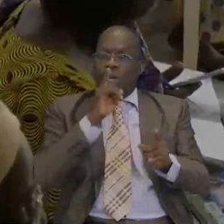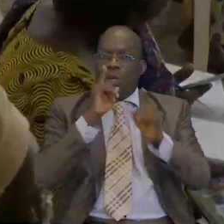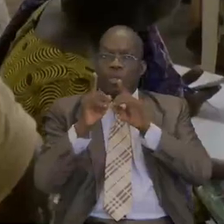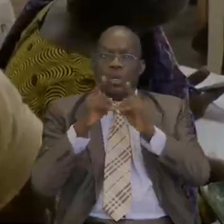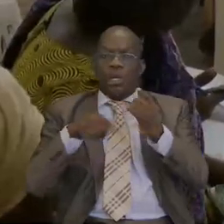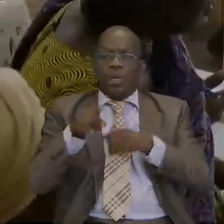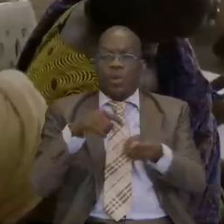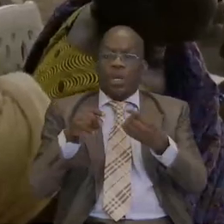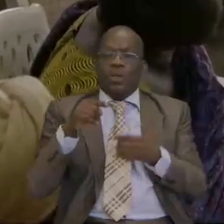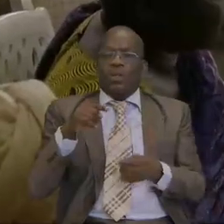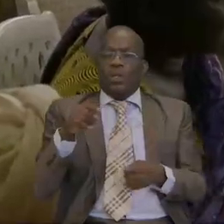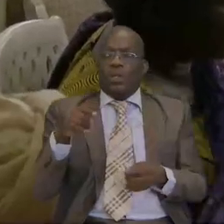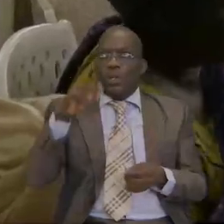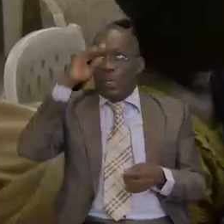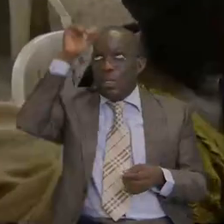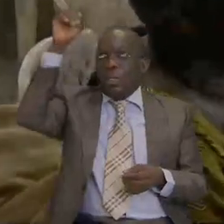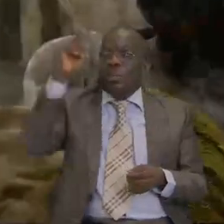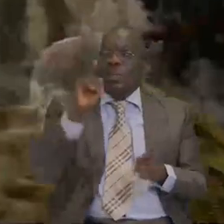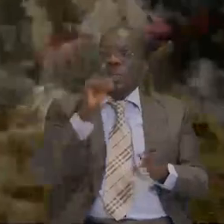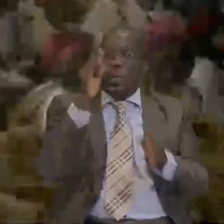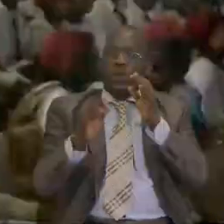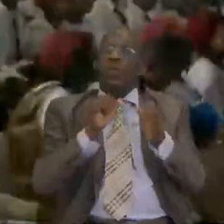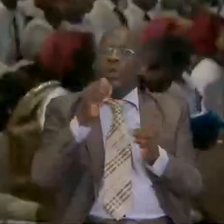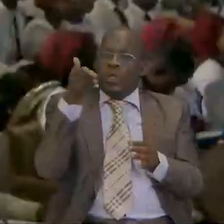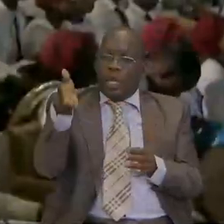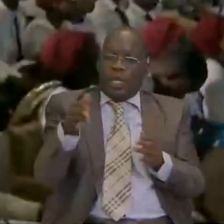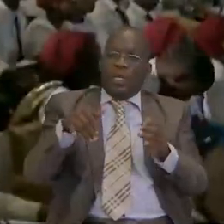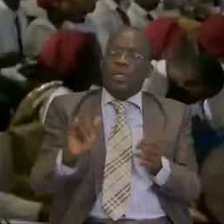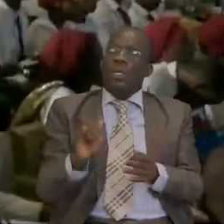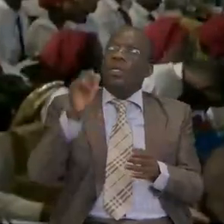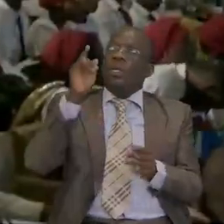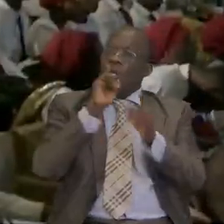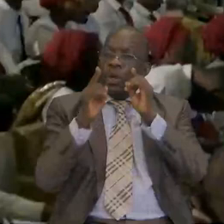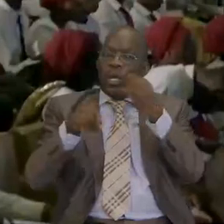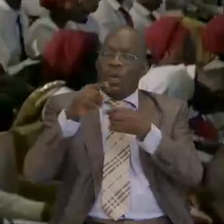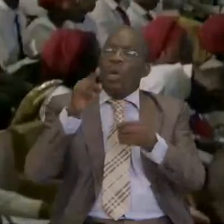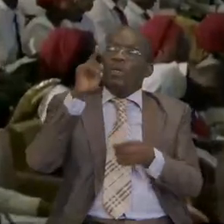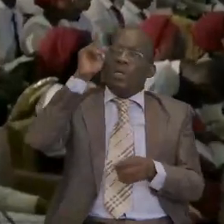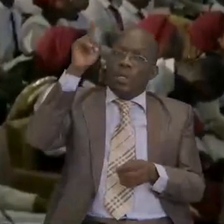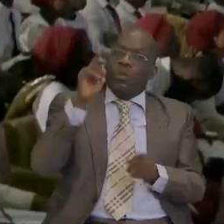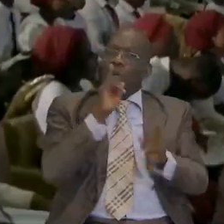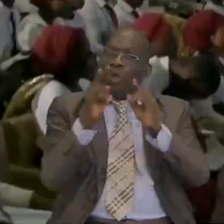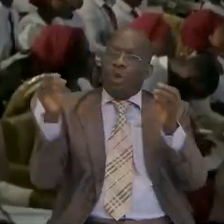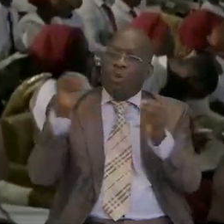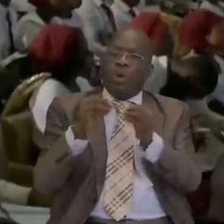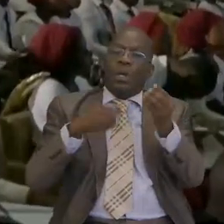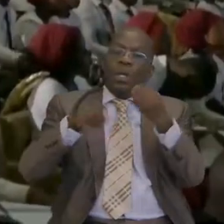Parle de lui. S'il n'est pas encore là, parle plus de lui. S'il n'est pas encore là, parle plus de